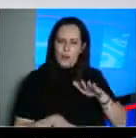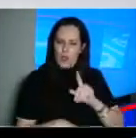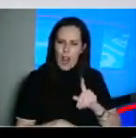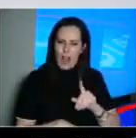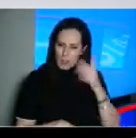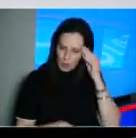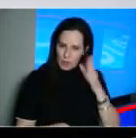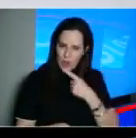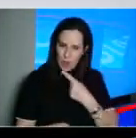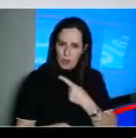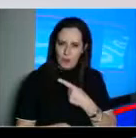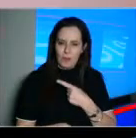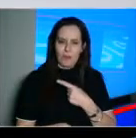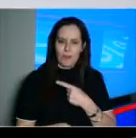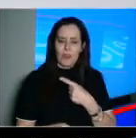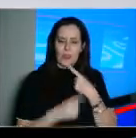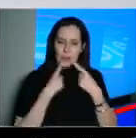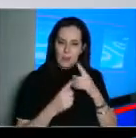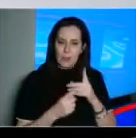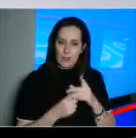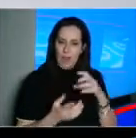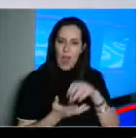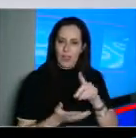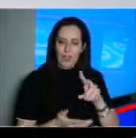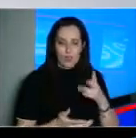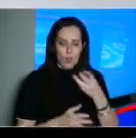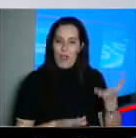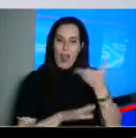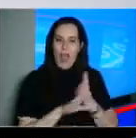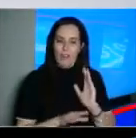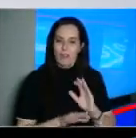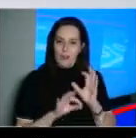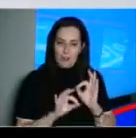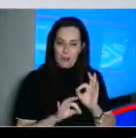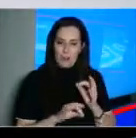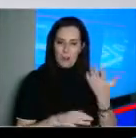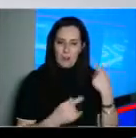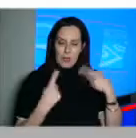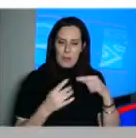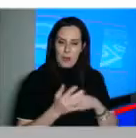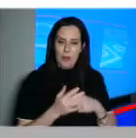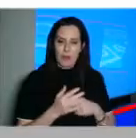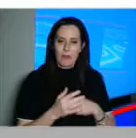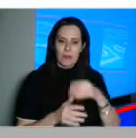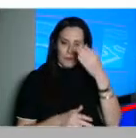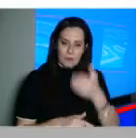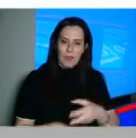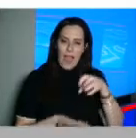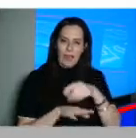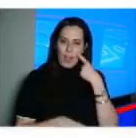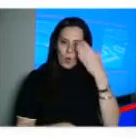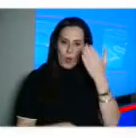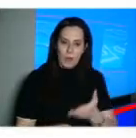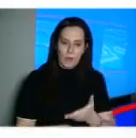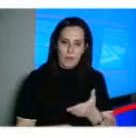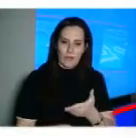כן. דיברנו על זה, אז האתר הזה שוב עלה. ממש לפני כמה ימים עלה האתר הזה, אתה רואה את זה?